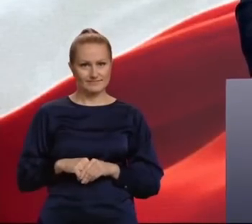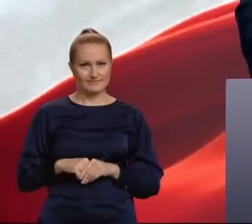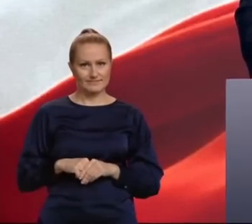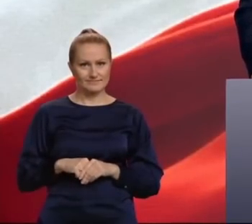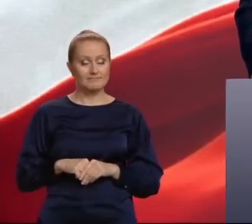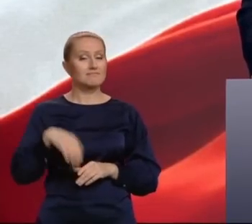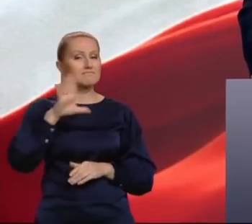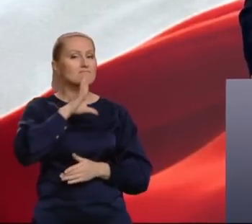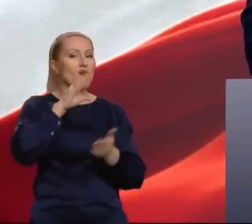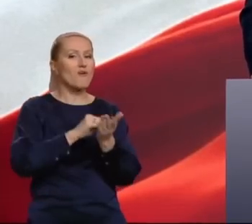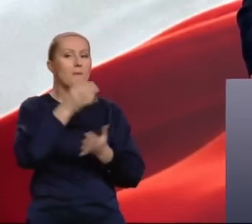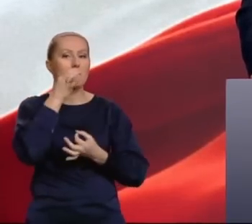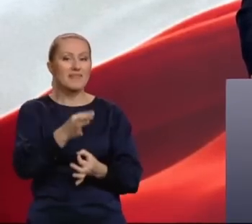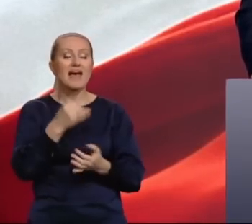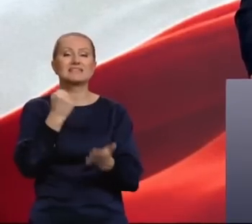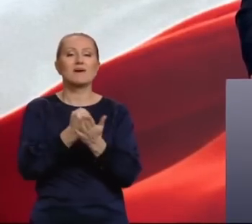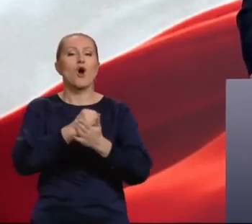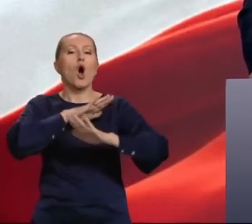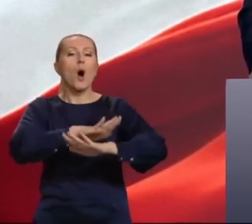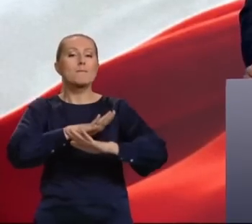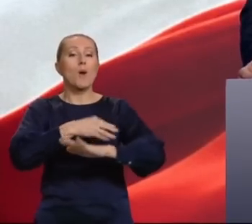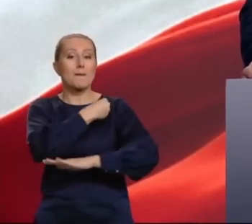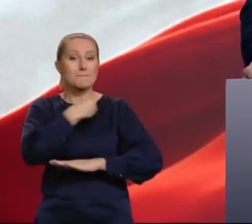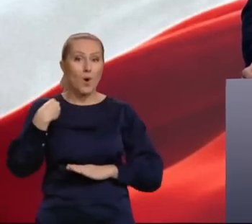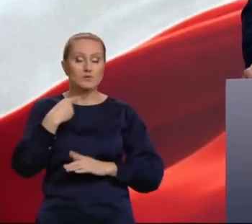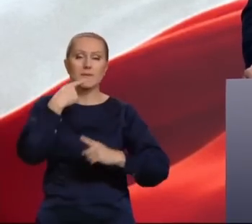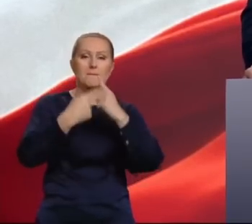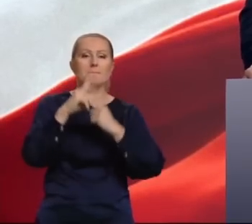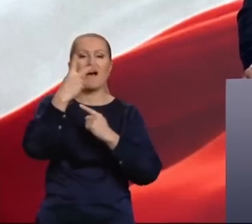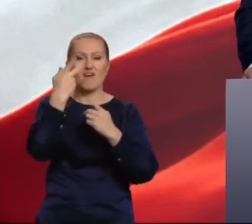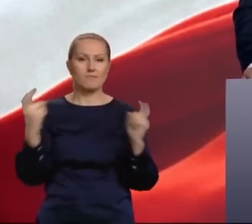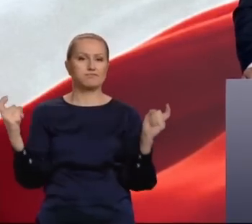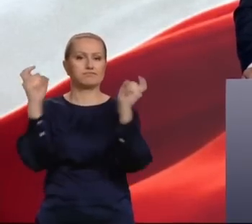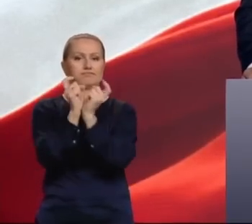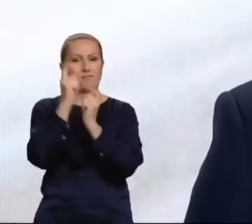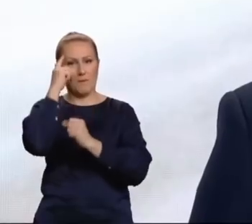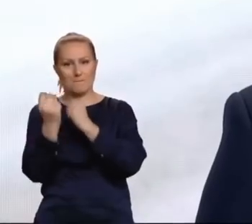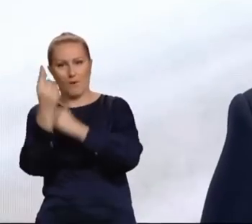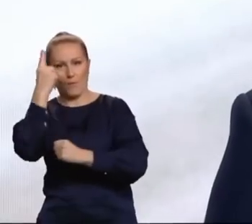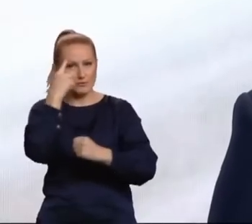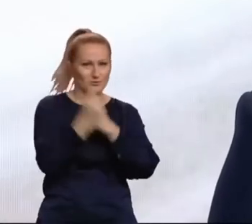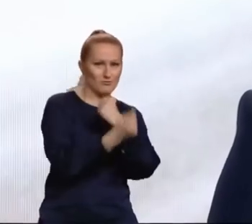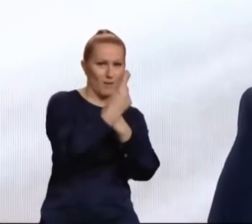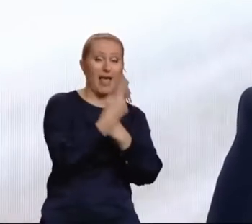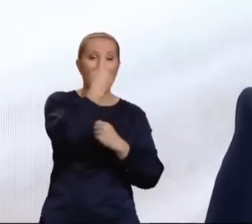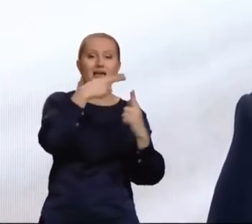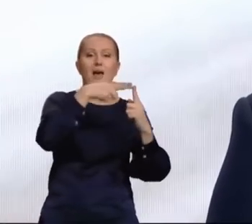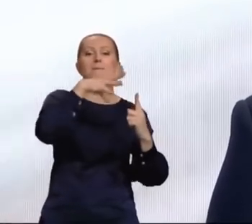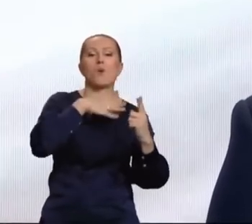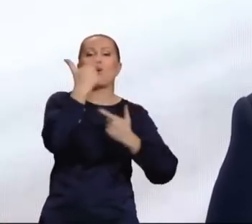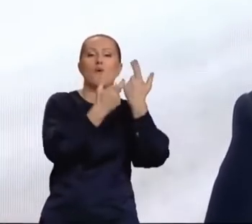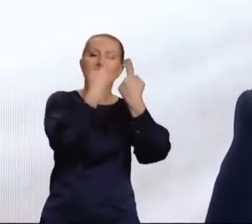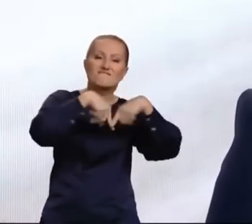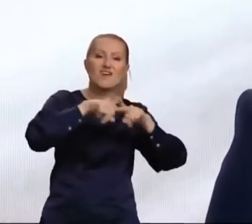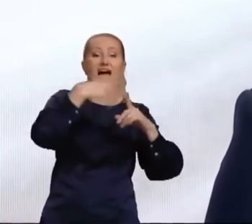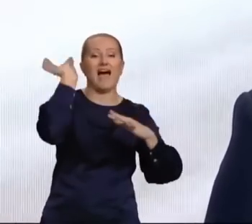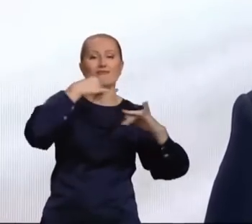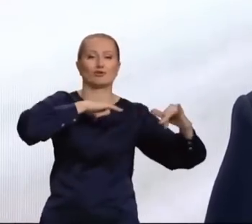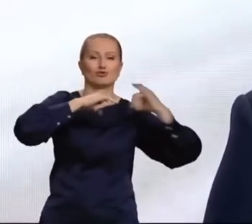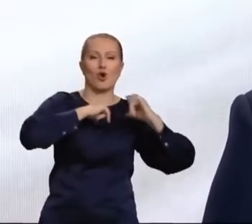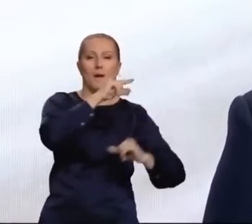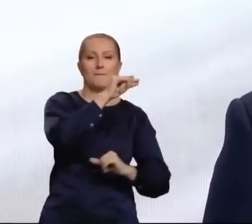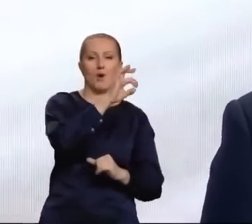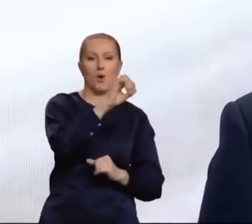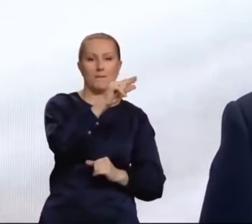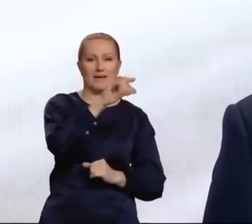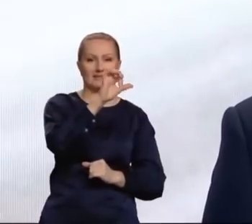Powtórzmy pytanie. W kwestii obrony Rzeczpospolitej politycy prezentują dwa przeciwstawne pomysły. Jeden realizowany był w czasie rządów koalicji Platformy Obywatelskiej